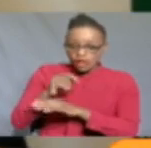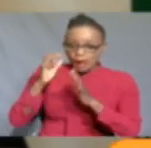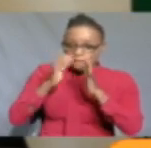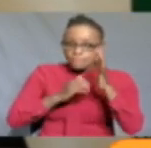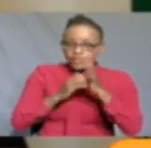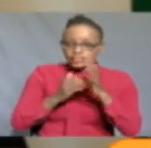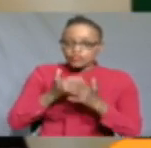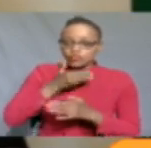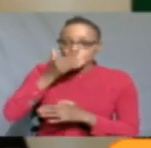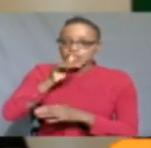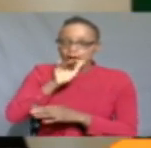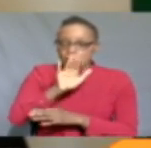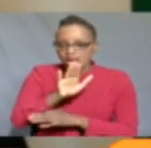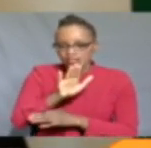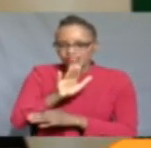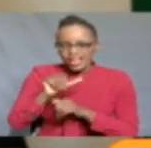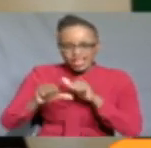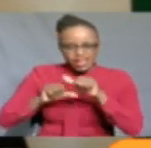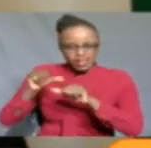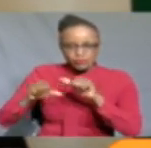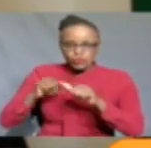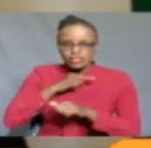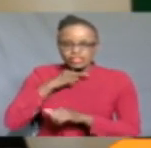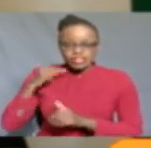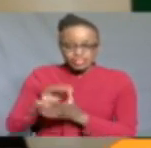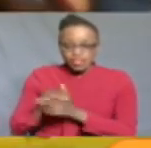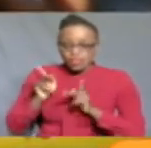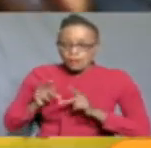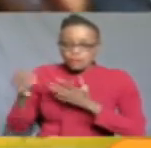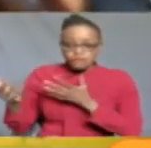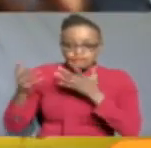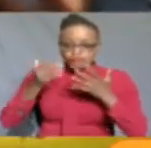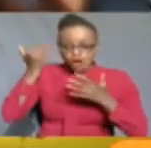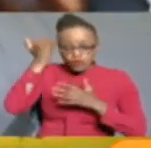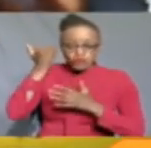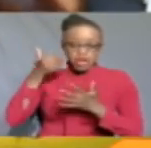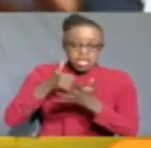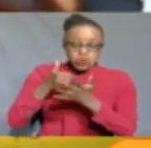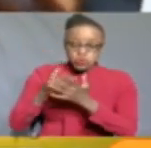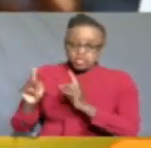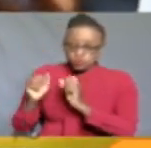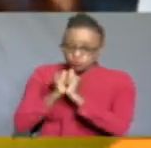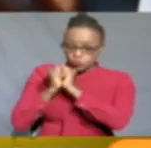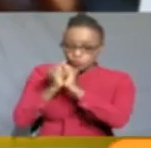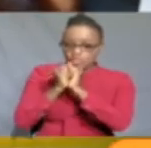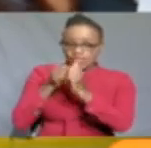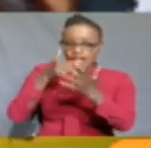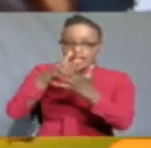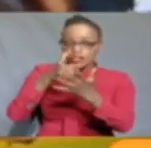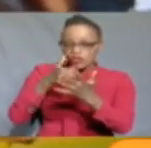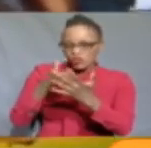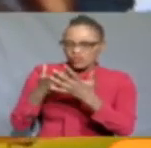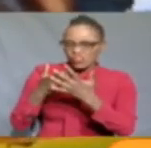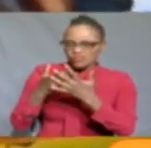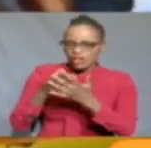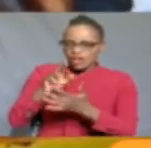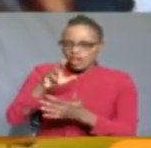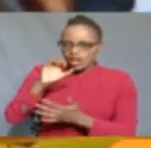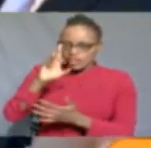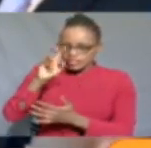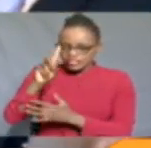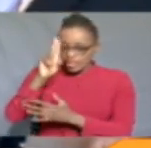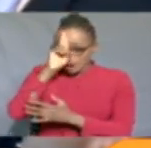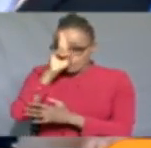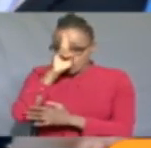Machakos kujibu mashtaka ya mauaji. Waliofikishwa mahakamani pamoja naye wakiwa ni pamoja na sajenti Richard